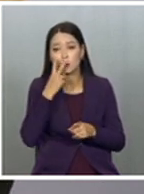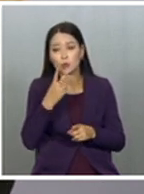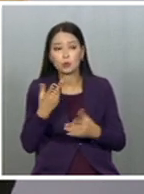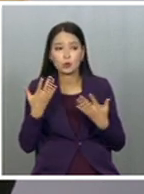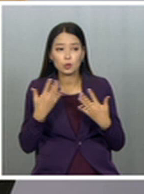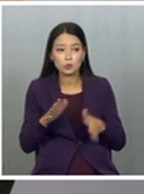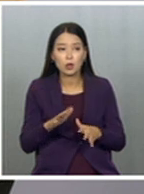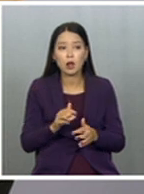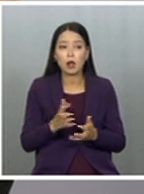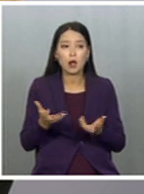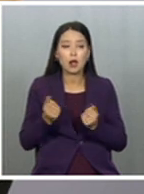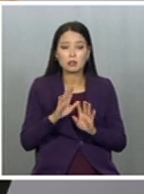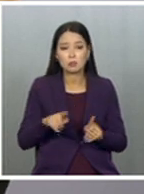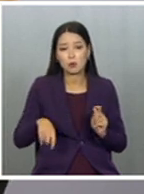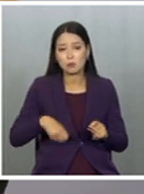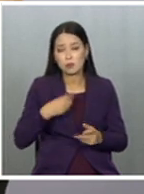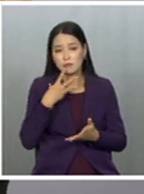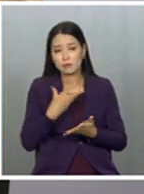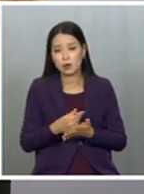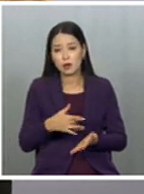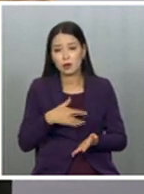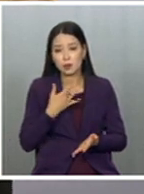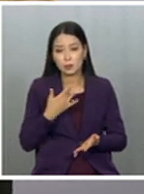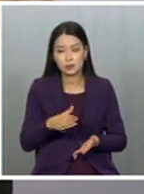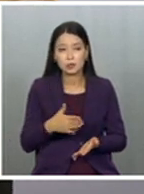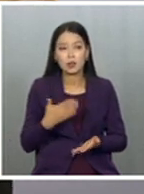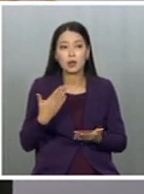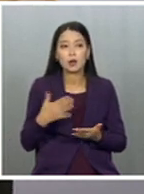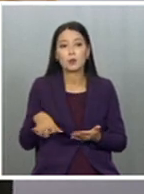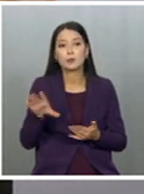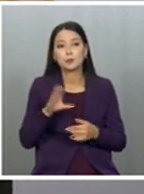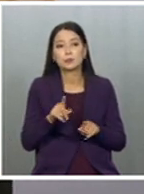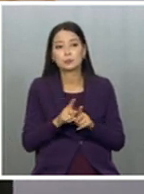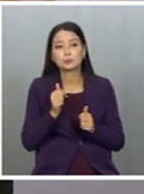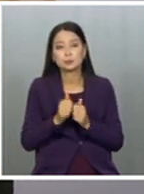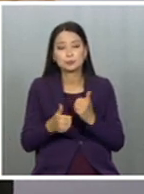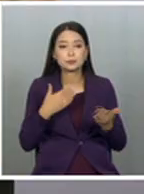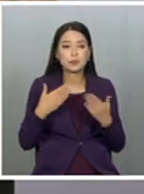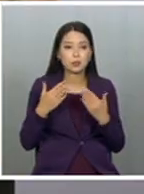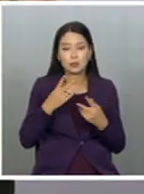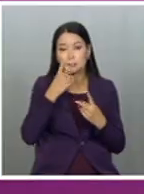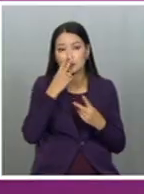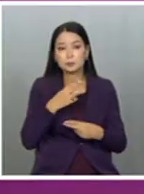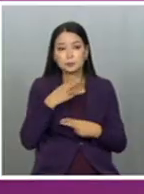Екінші бағанда Біржан Сара операсын көріп, Сара мен жиенқұлдың диалогына мән беріңіздер.